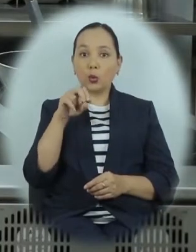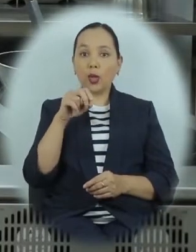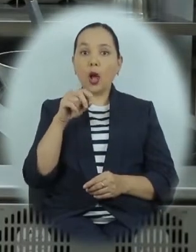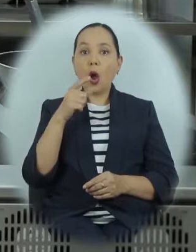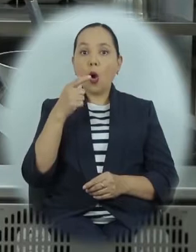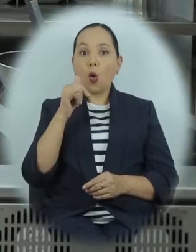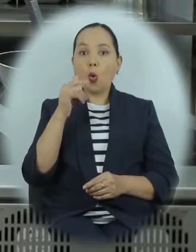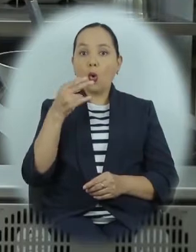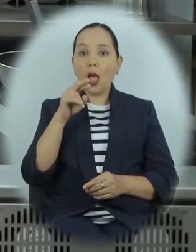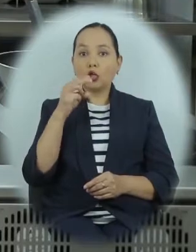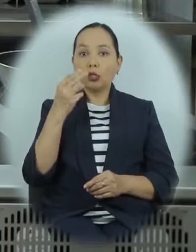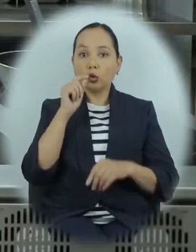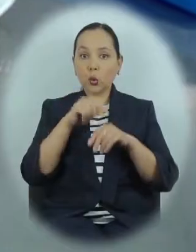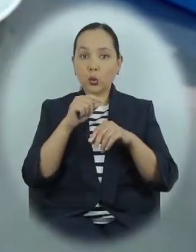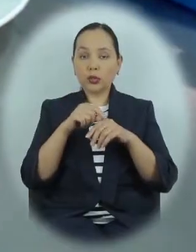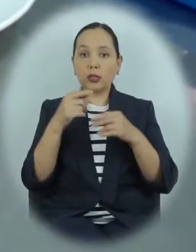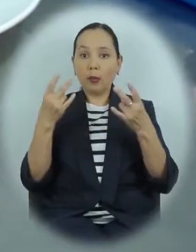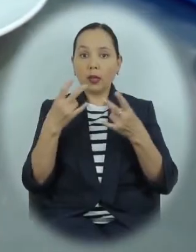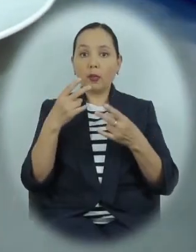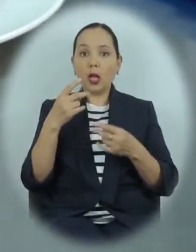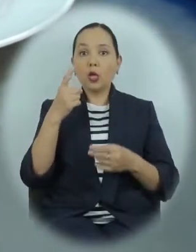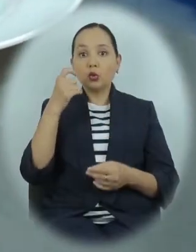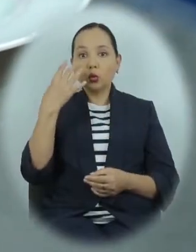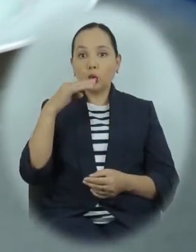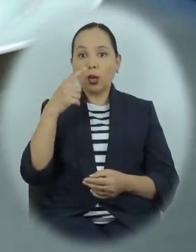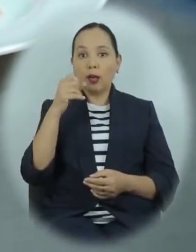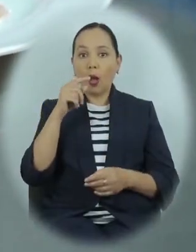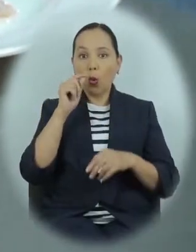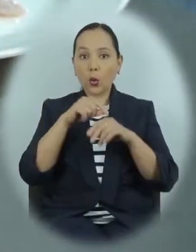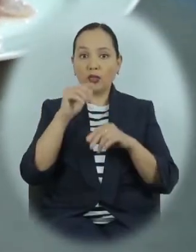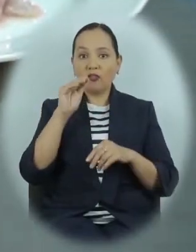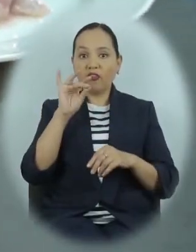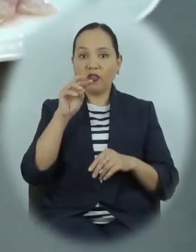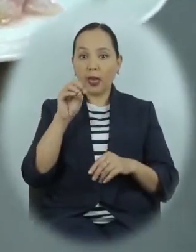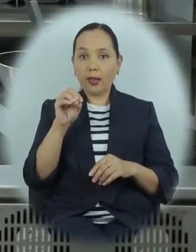нам понадобится куриное филе 140 грамм,